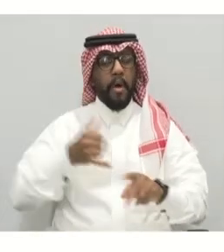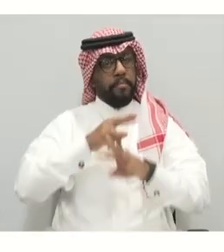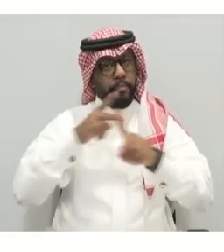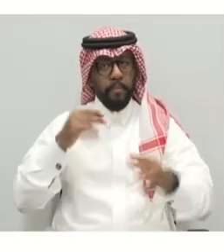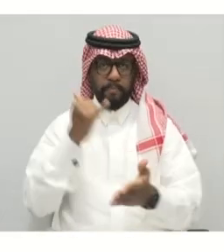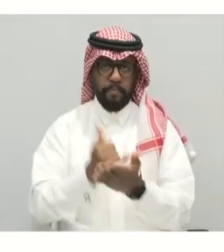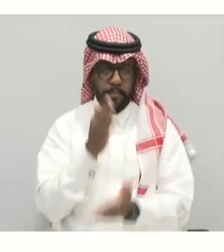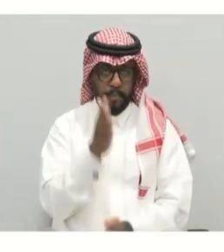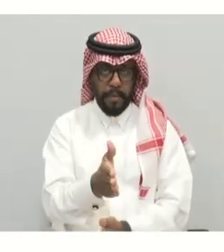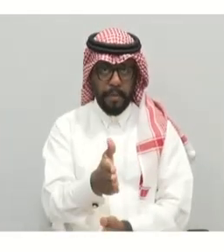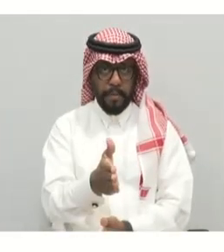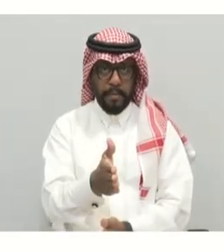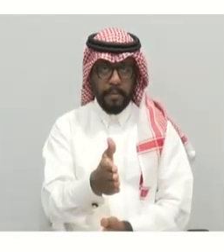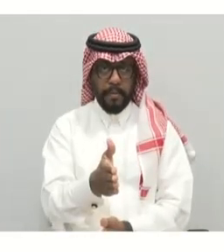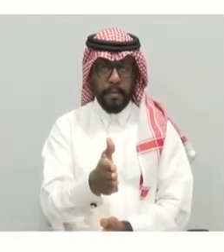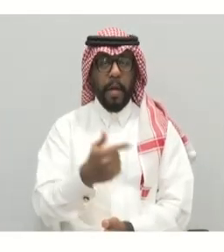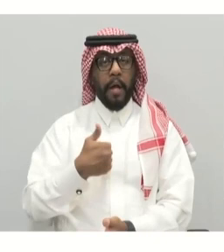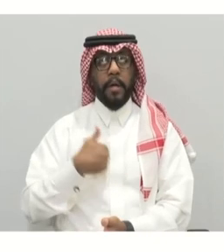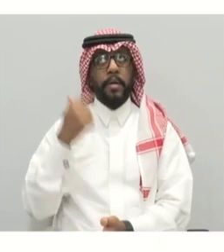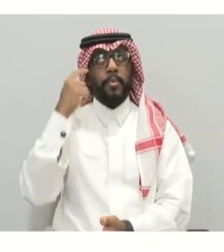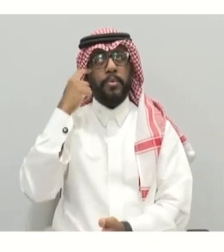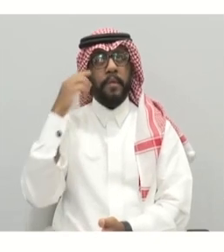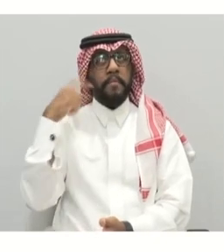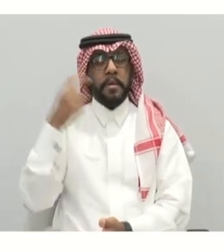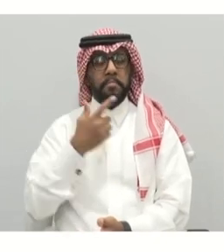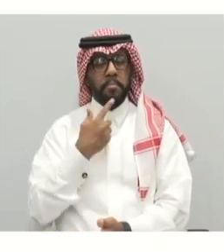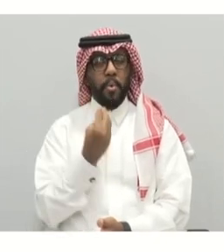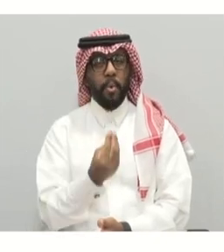اعبر عن رايه بهدوء ولطف